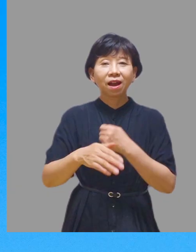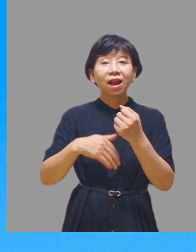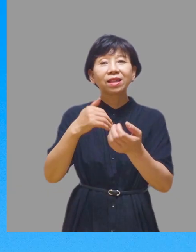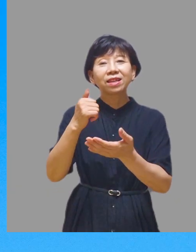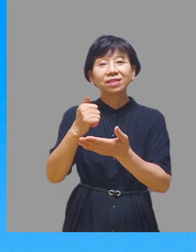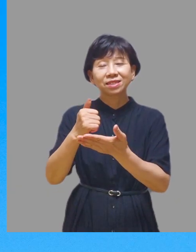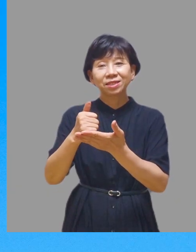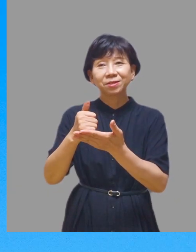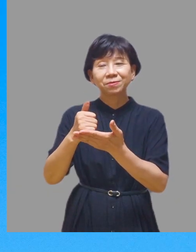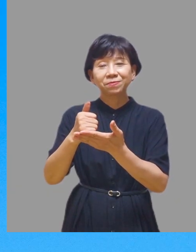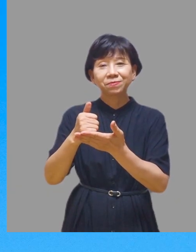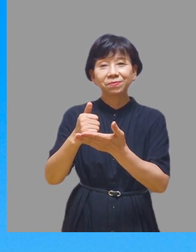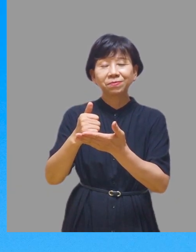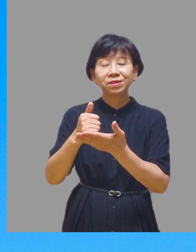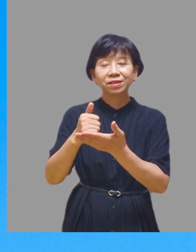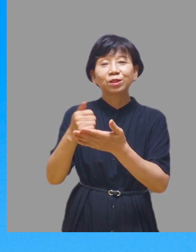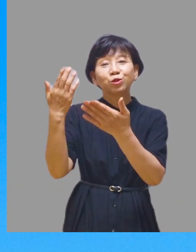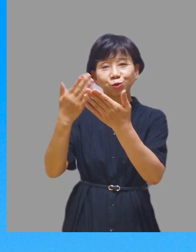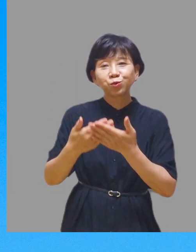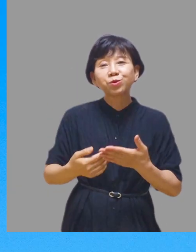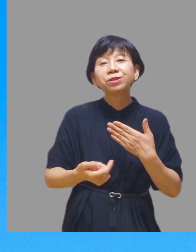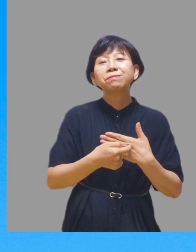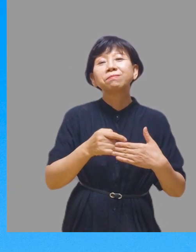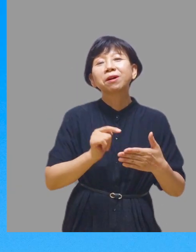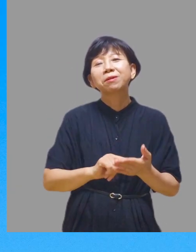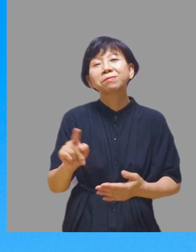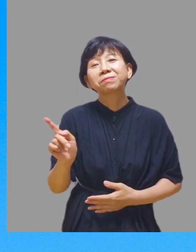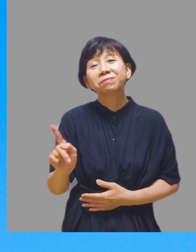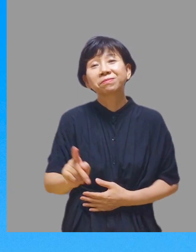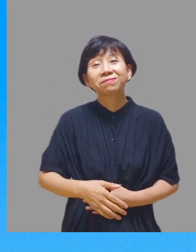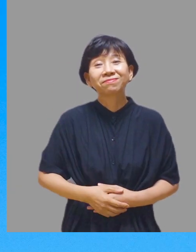그런 마음을 계속 몇 주 동안 주셨어요.